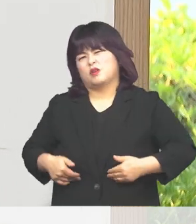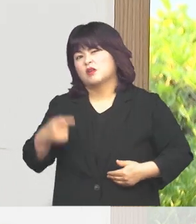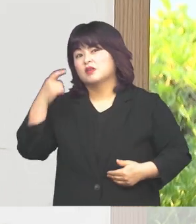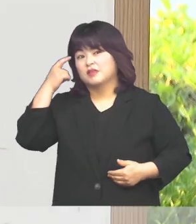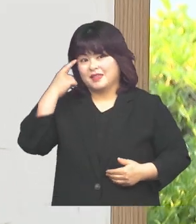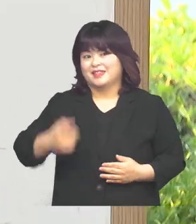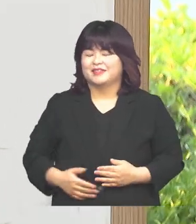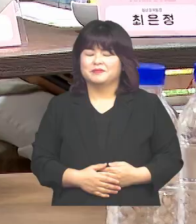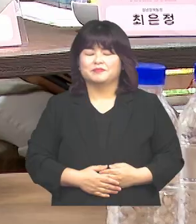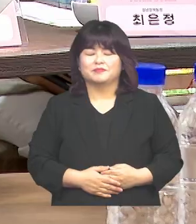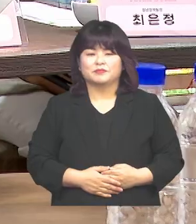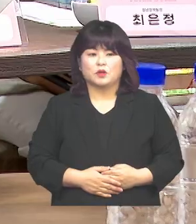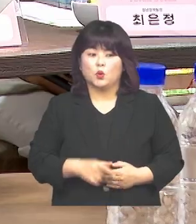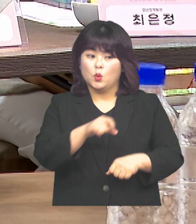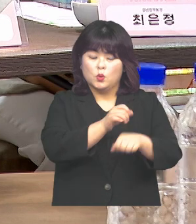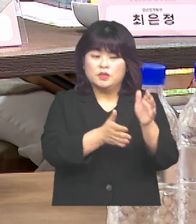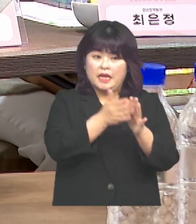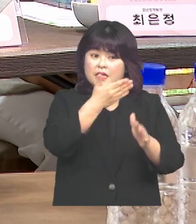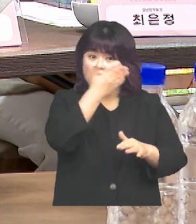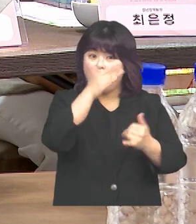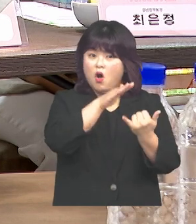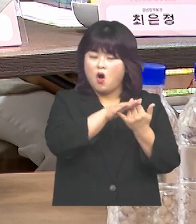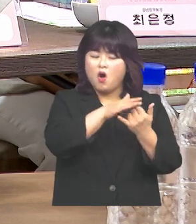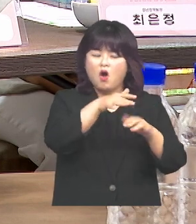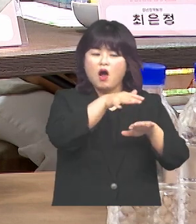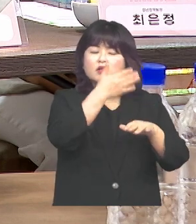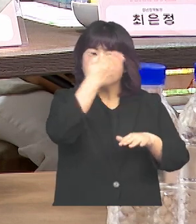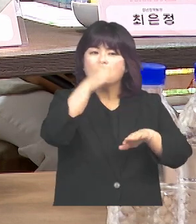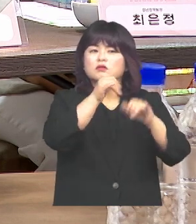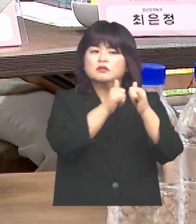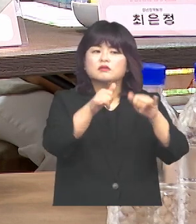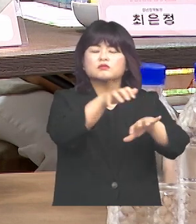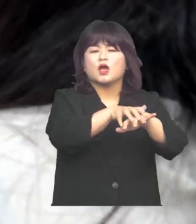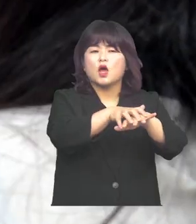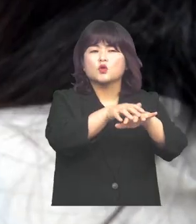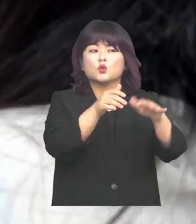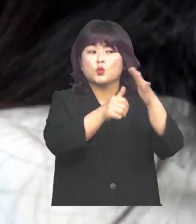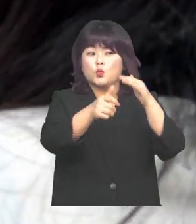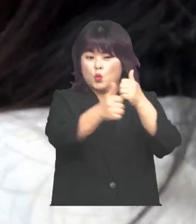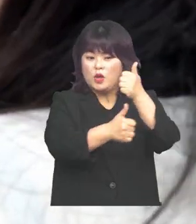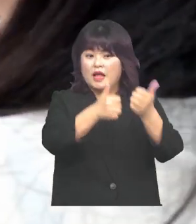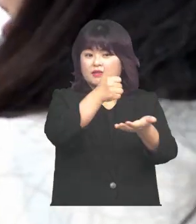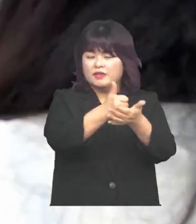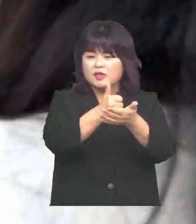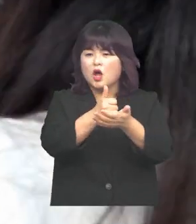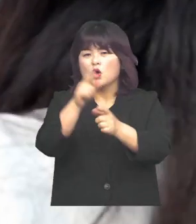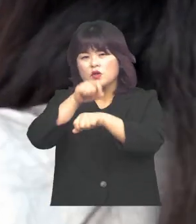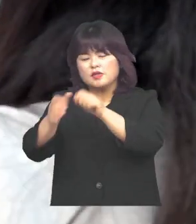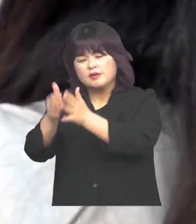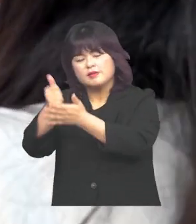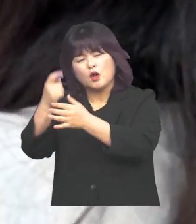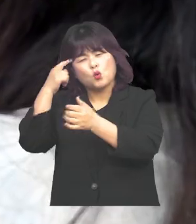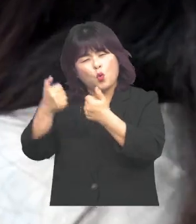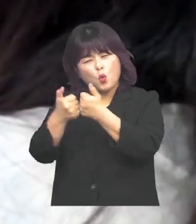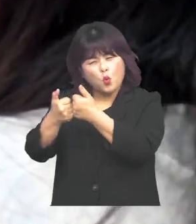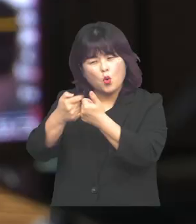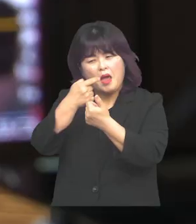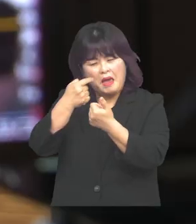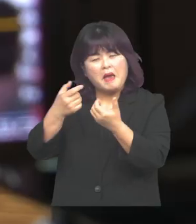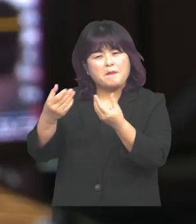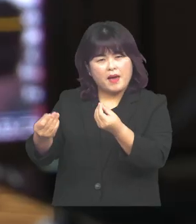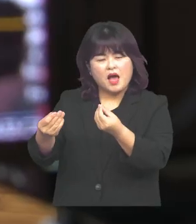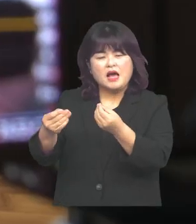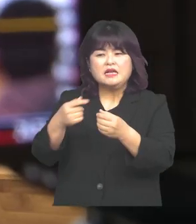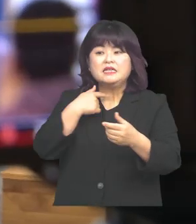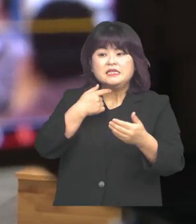거 아닐까. 용인 청년정책 네트워크 손원수 위원장은 이상일 시장과 청년 위원들이 고민을 나누고